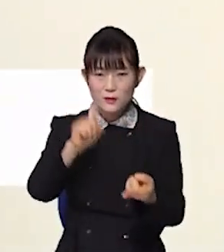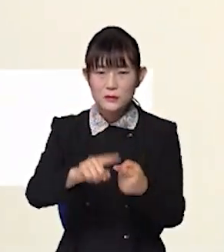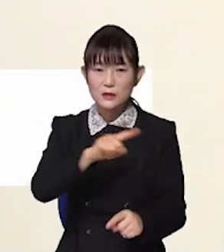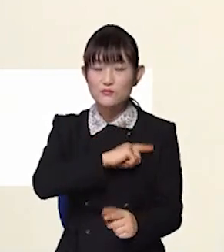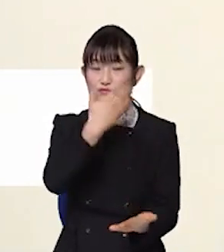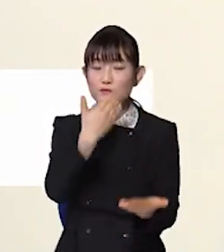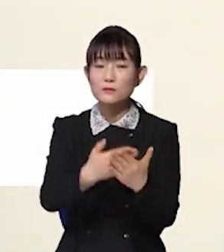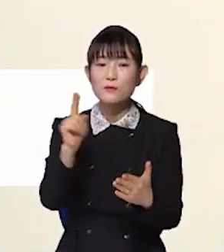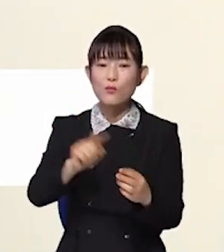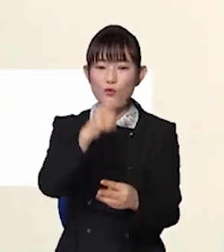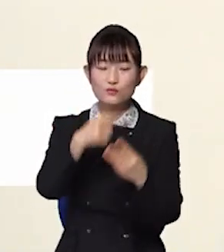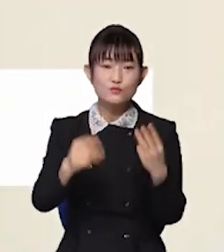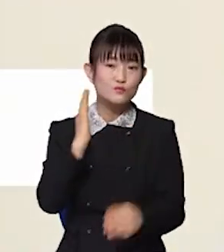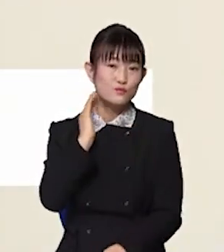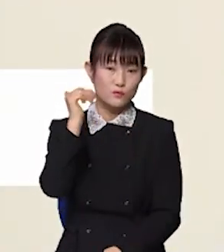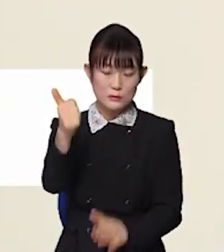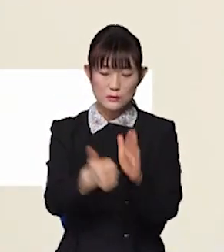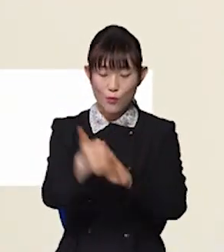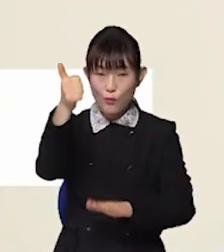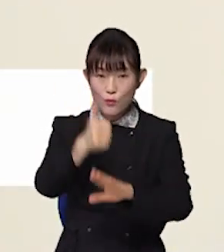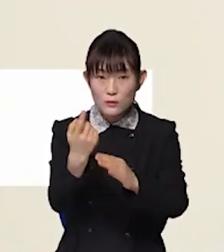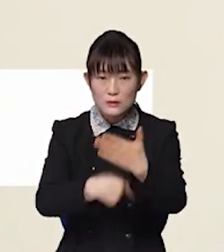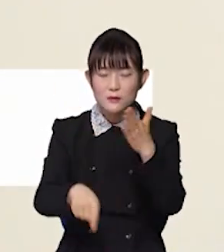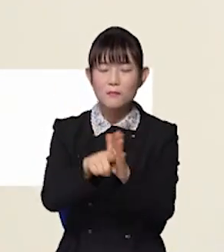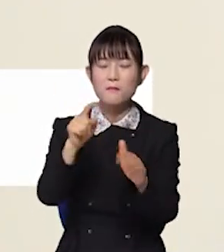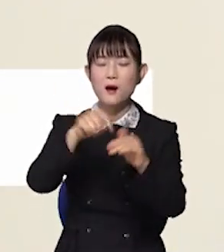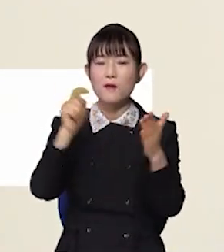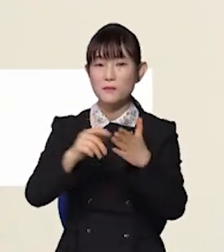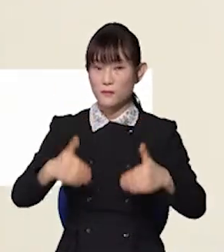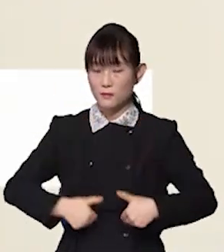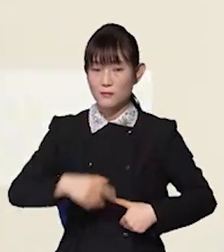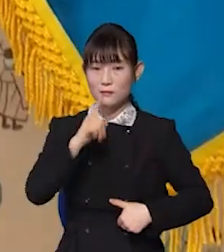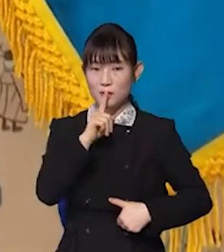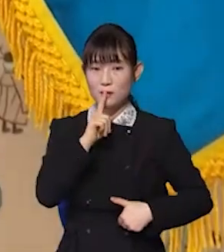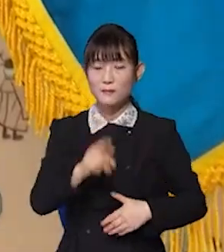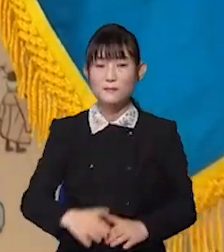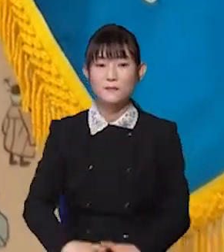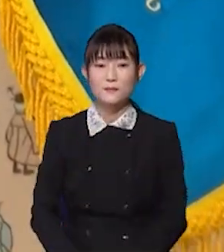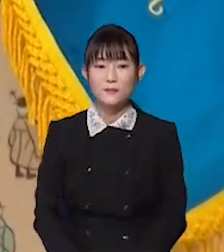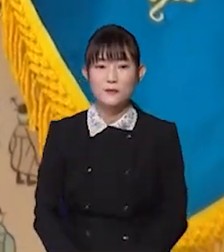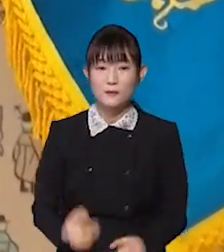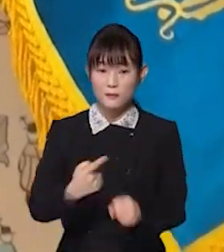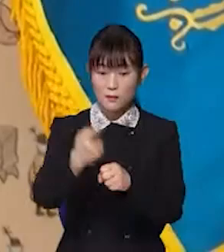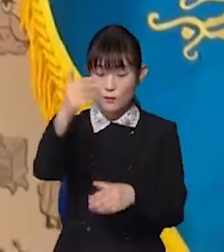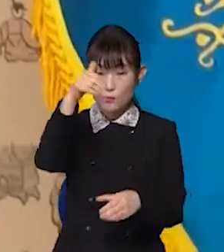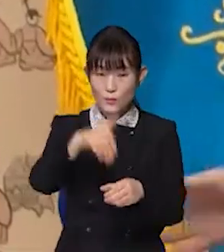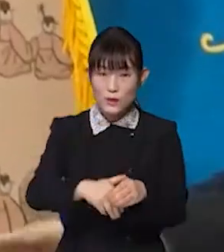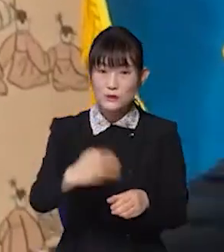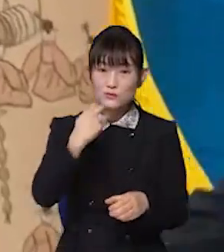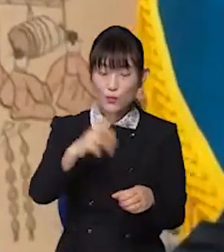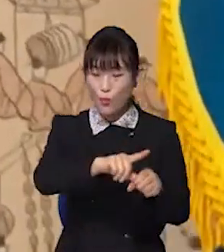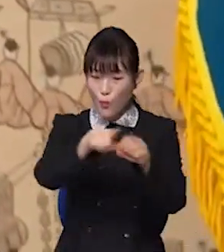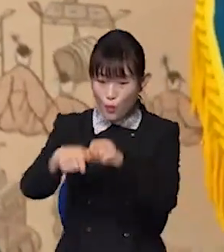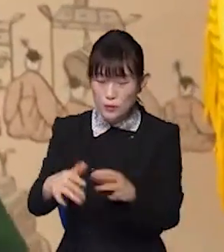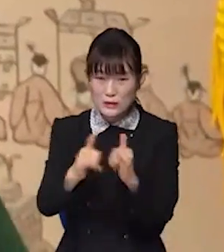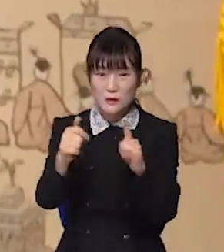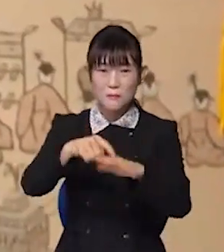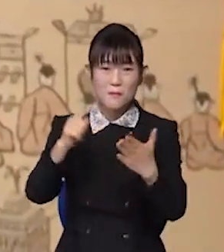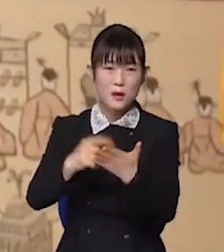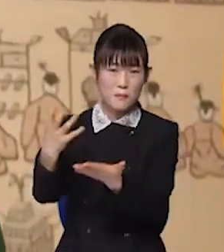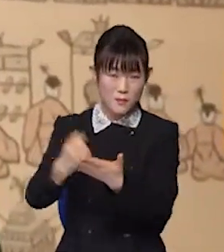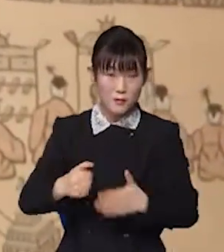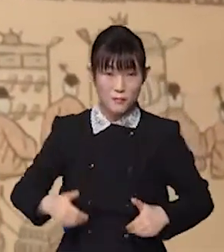것은 윤 대통령의 성공을 위한 마음이어야 한다고 말했습니다. 내년 총선은 수도권 민심을 얻어야